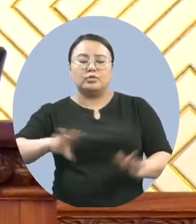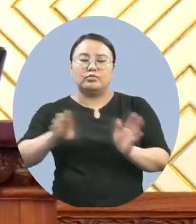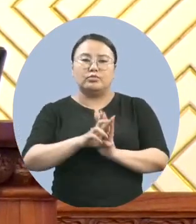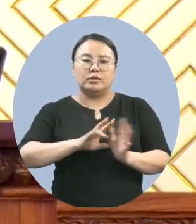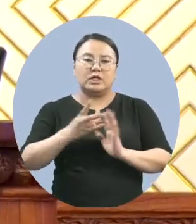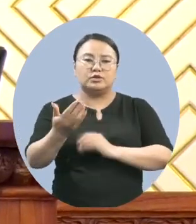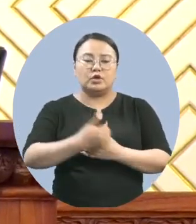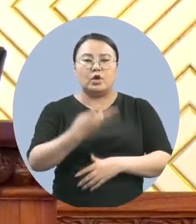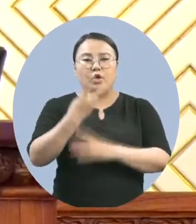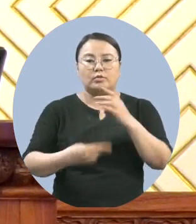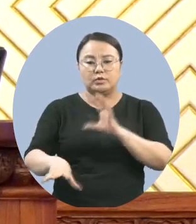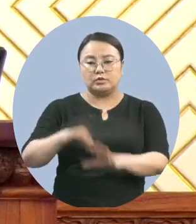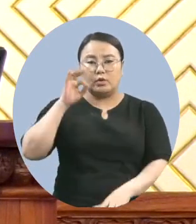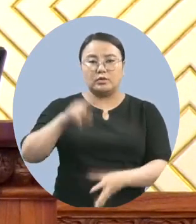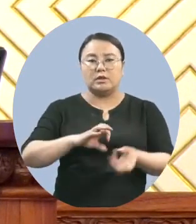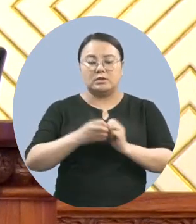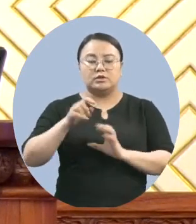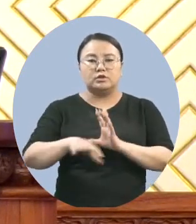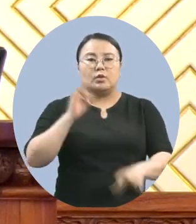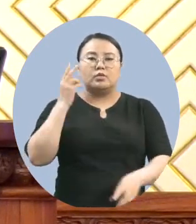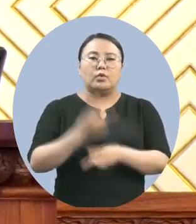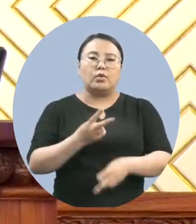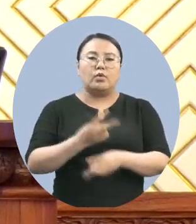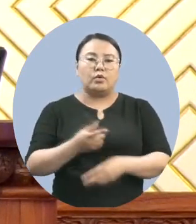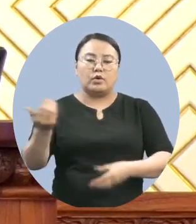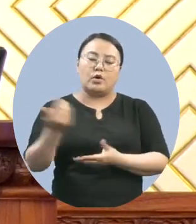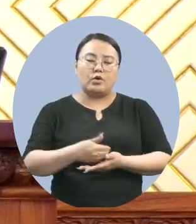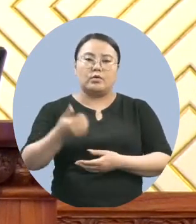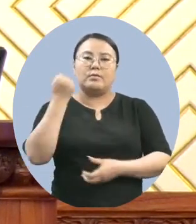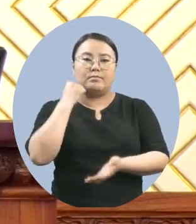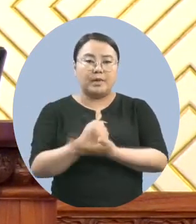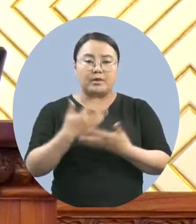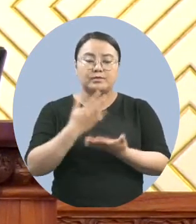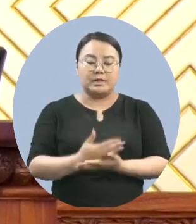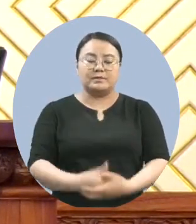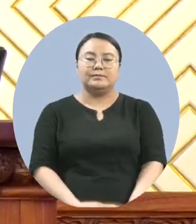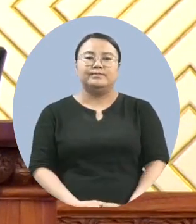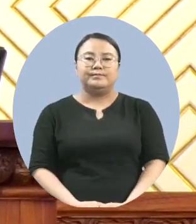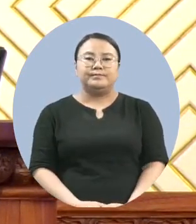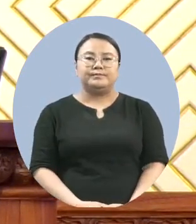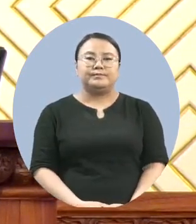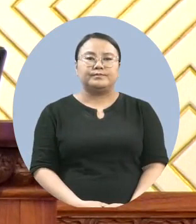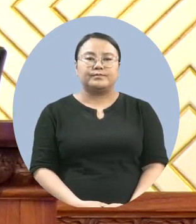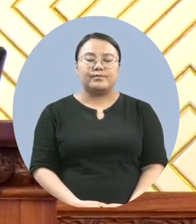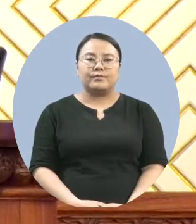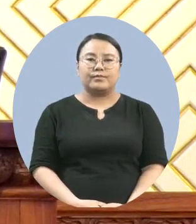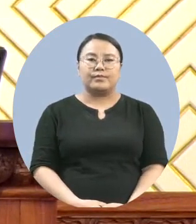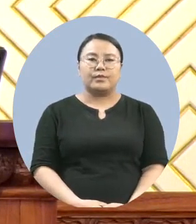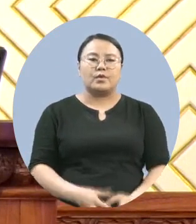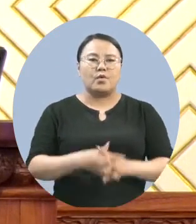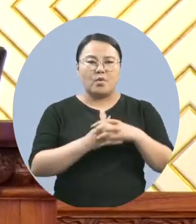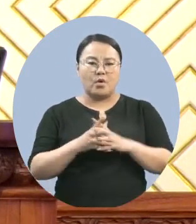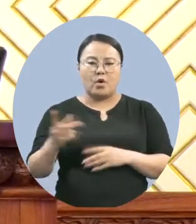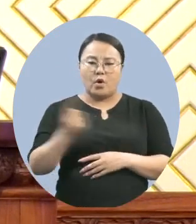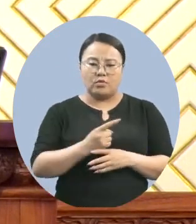ийм холимог тогтолцоог сонгож өнөөдрийн сонгуулийн хуулиндаа суулгаж баталгаажуулж байна. Ийм учраас өвмүүлэх